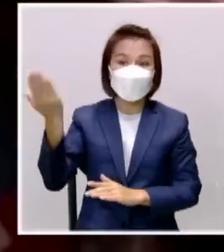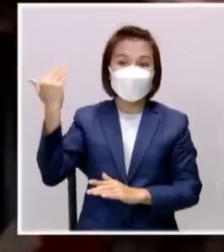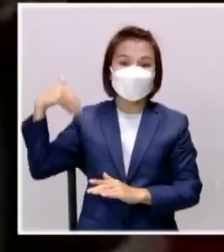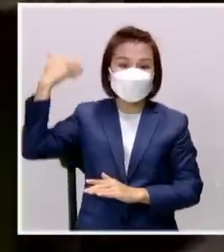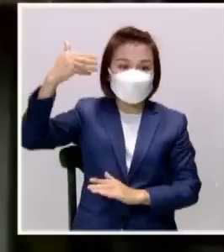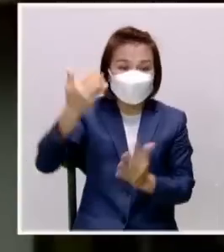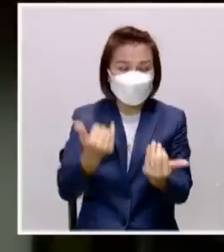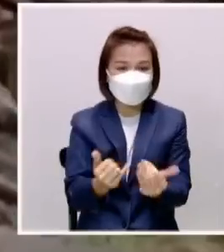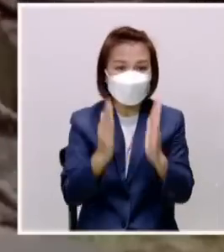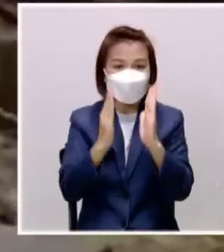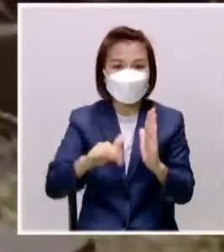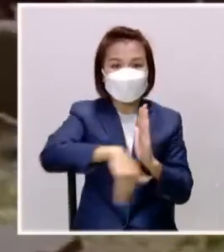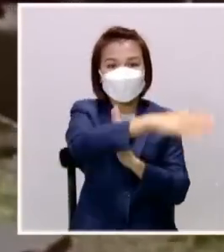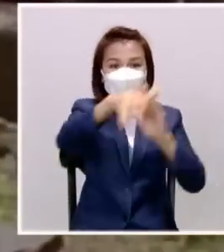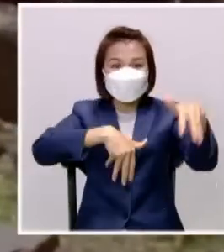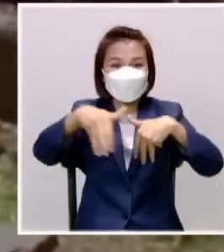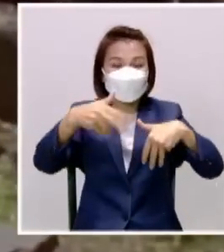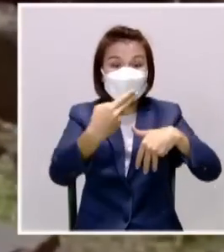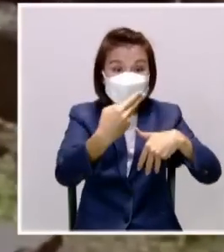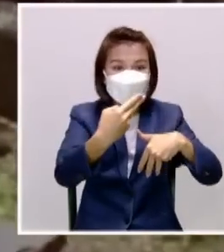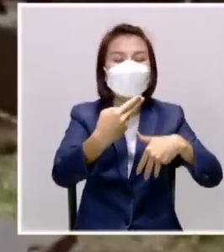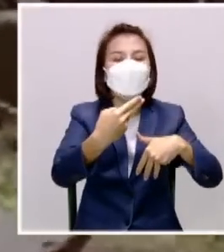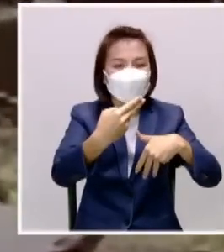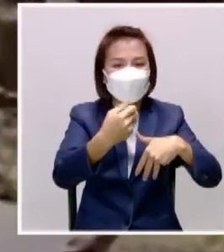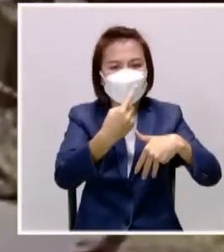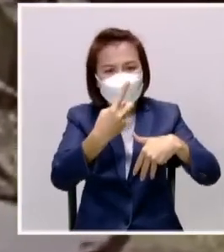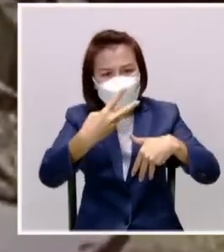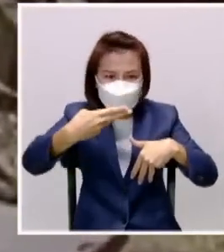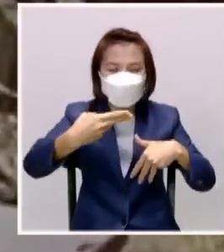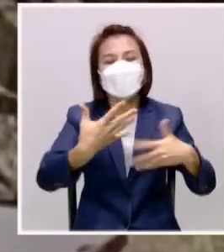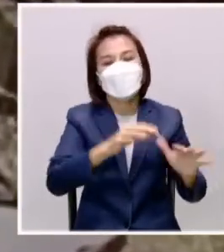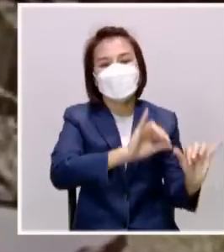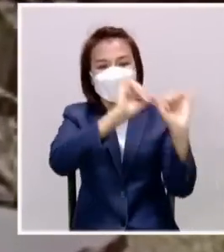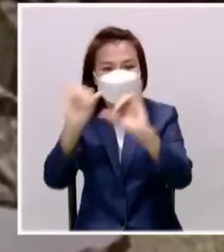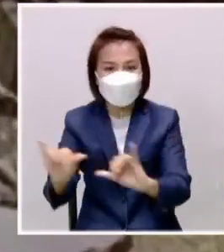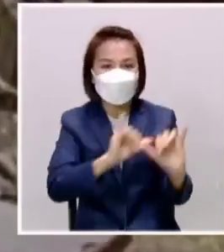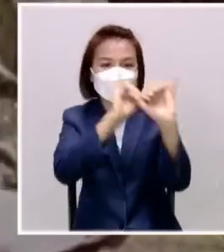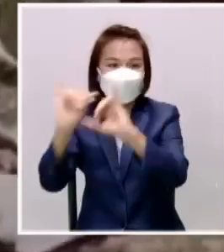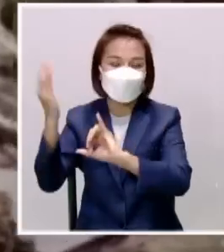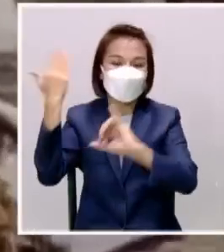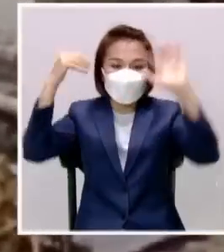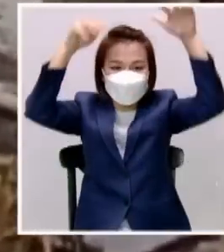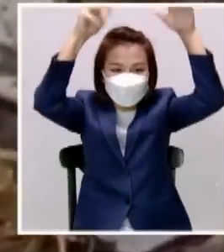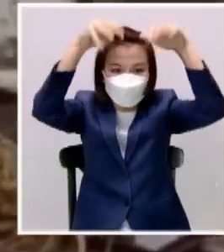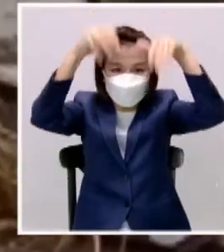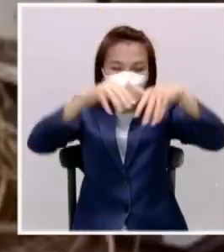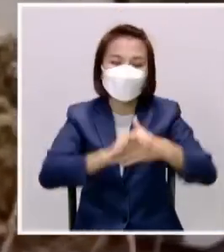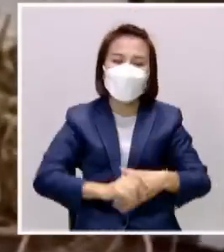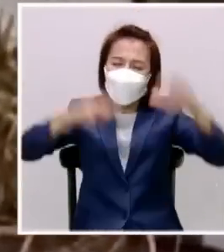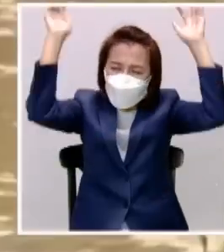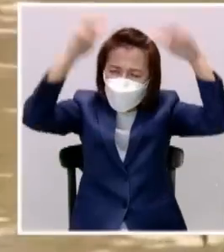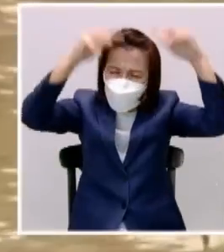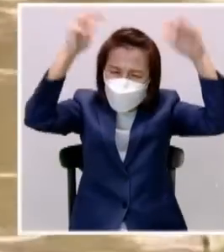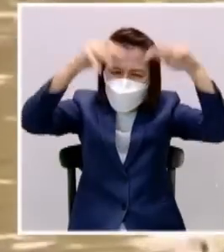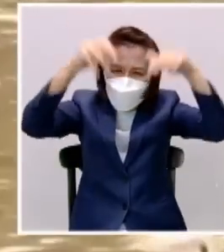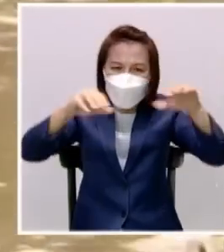มื่นคนอพยพออกจากพื้นที่ประสบภัยนอกจากนี้มีรายงานฝนตกหนักมากเป็นประวัติการณ์ในหลายพื้นที่บริเว